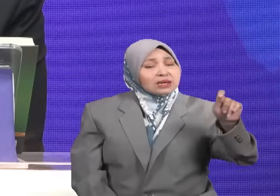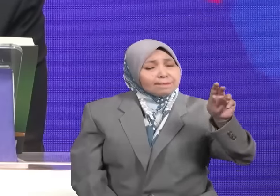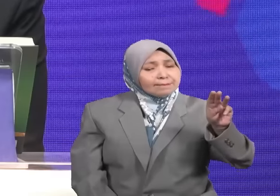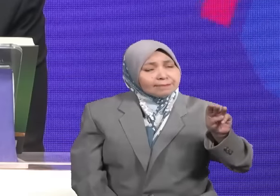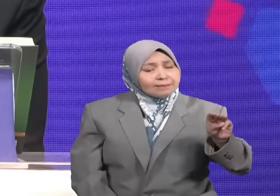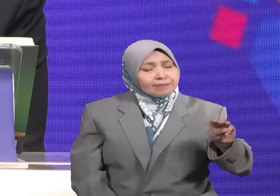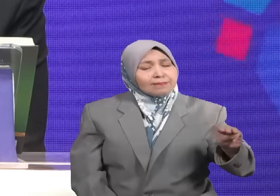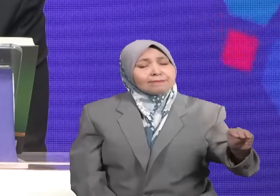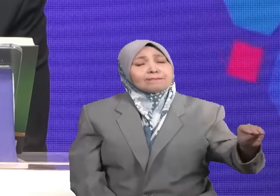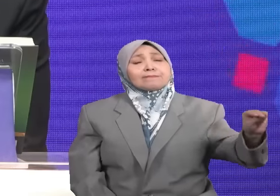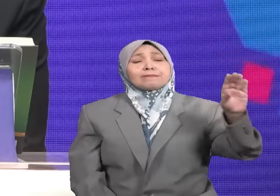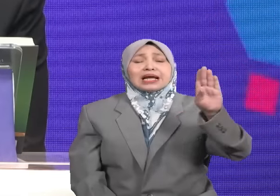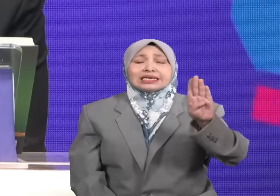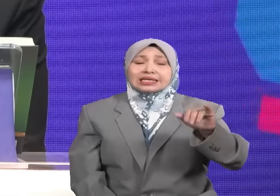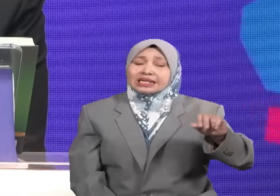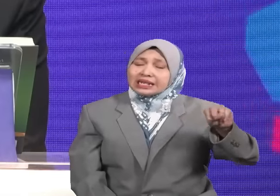ayatin